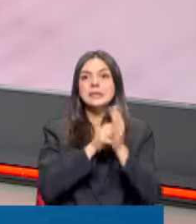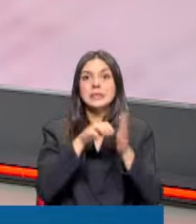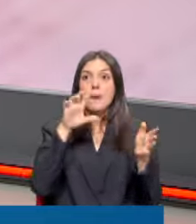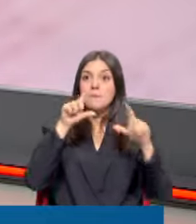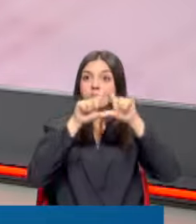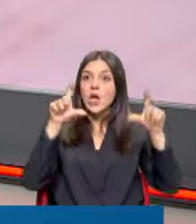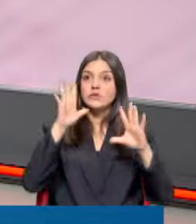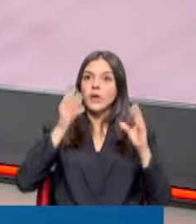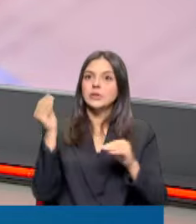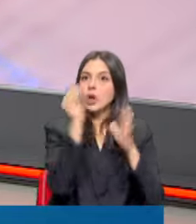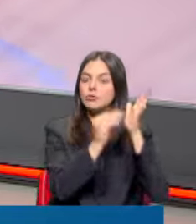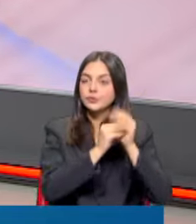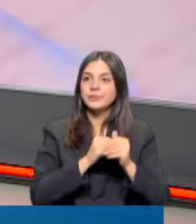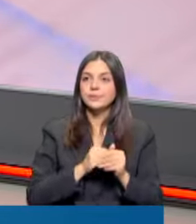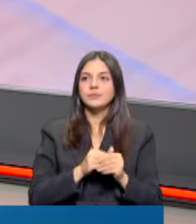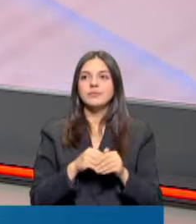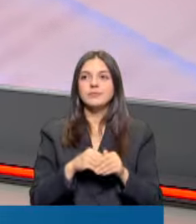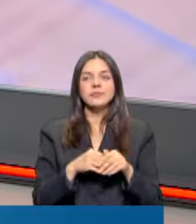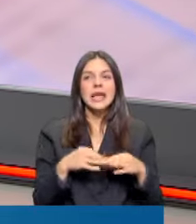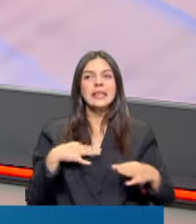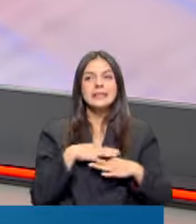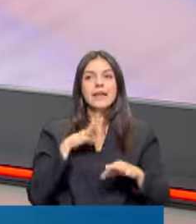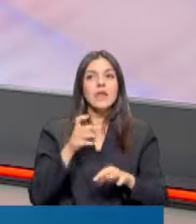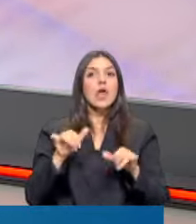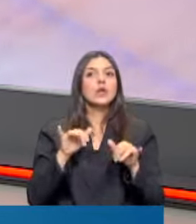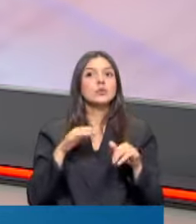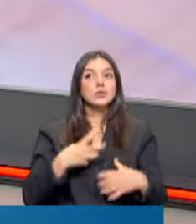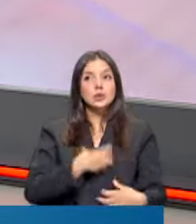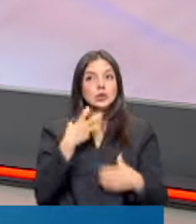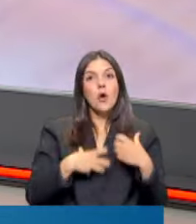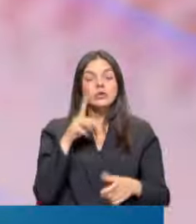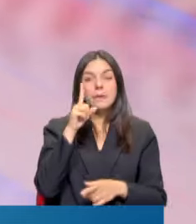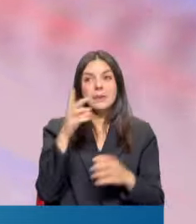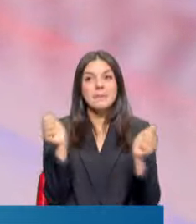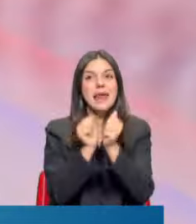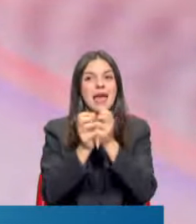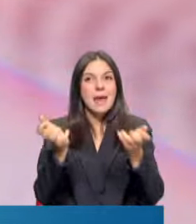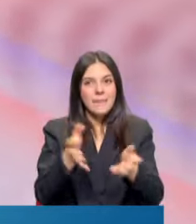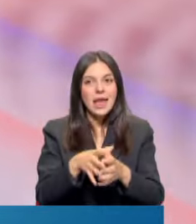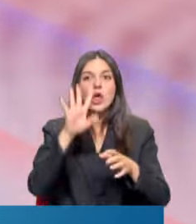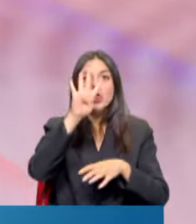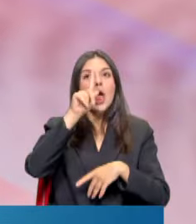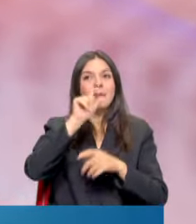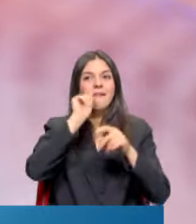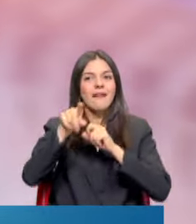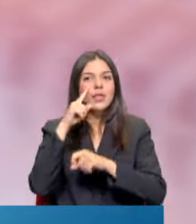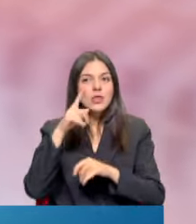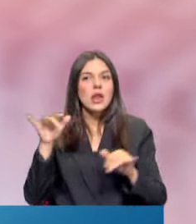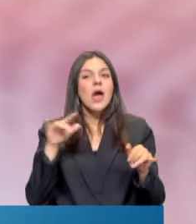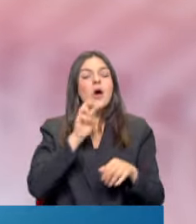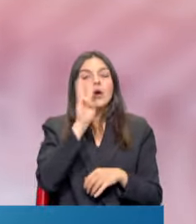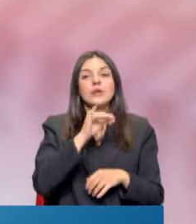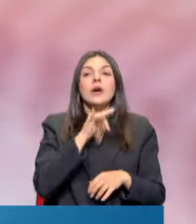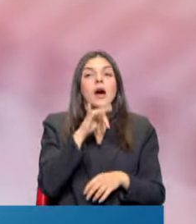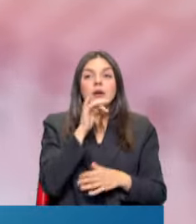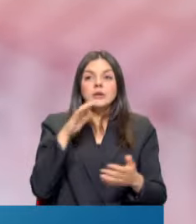veriyor. Minnet ve coşku bir arada diyerek dört bir yanda zafer şarkıları. 30 Ağustos Zafer Bayramı